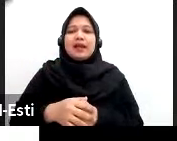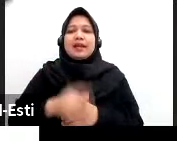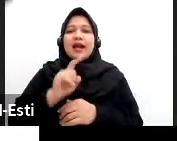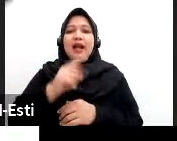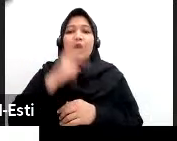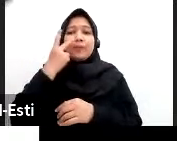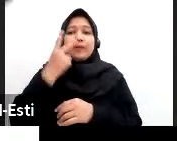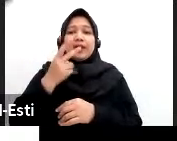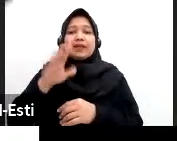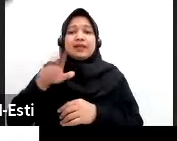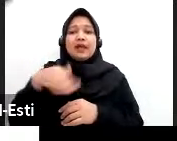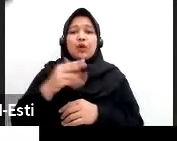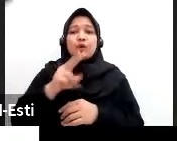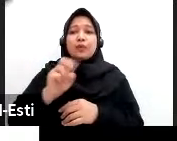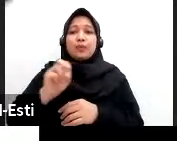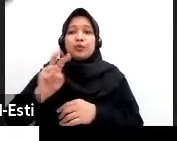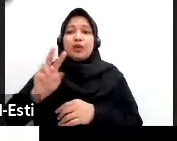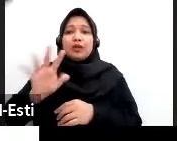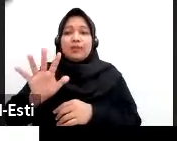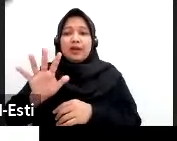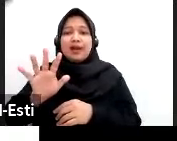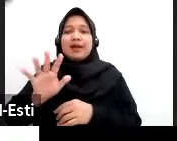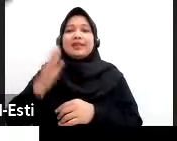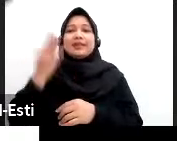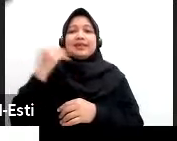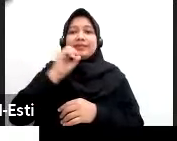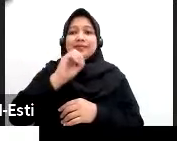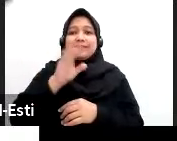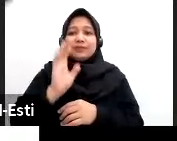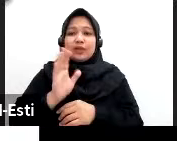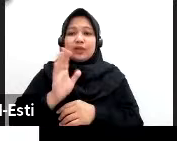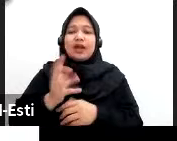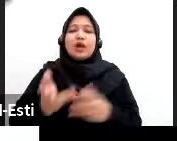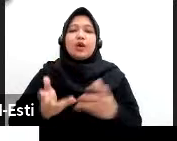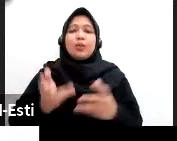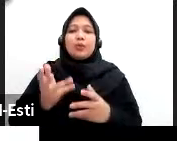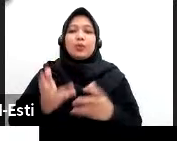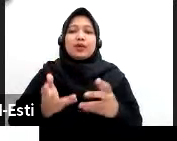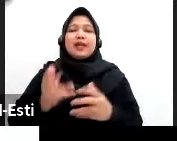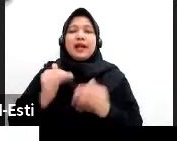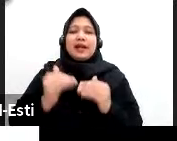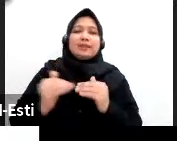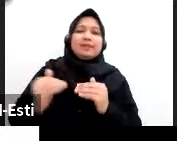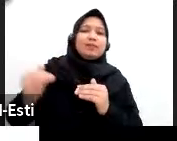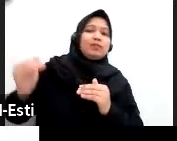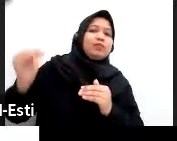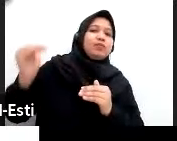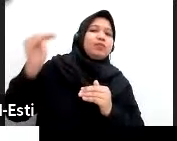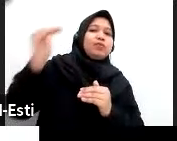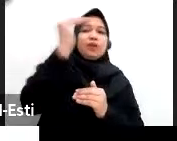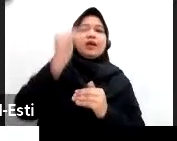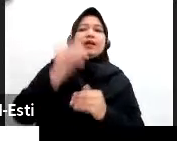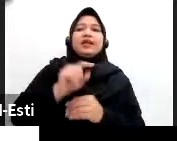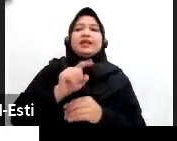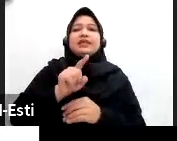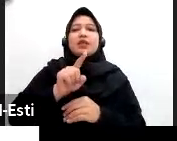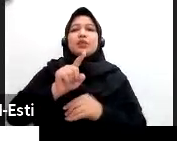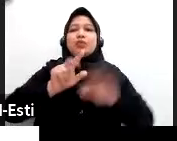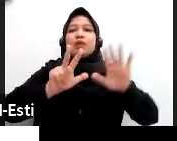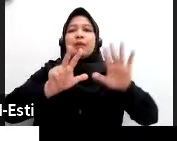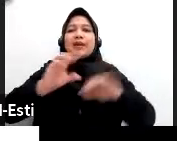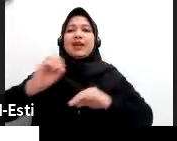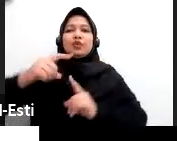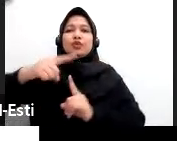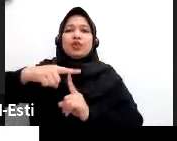lihat juga pada tahun 2025 super yang sudah disebutkan model akan naik dan berkali-kali lipat ya 1800-li Lion